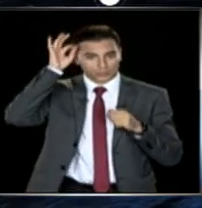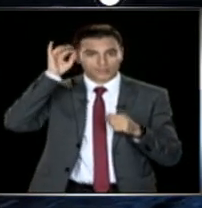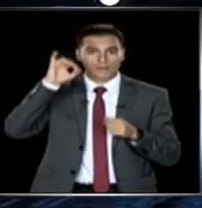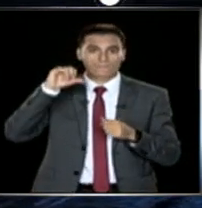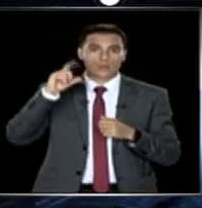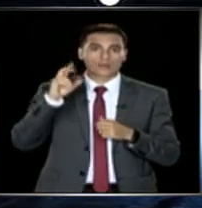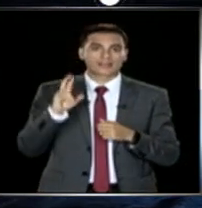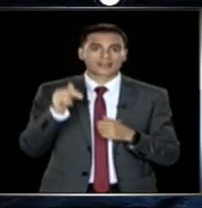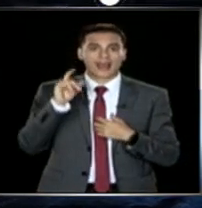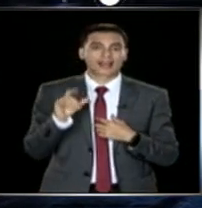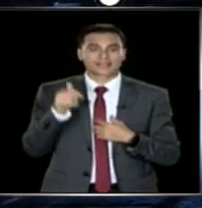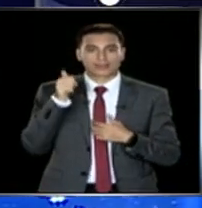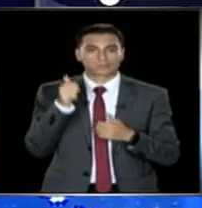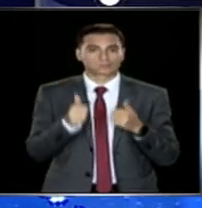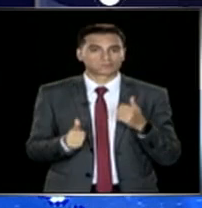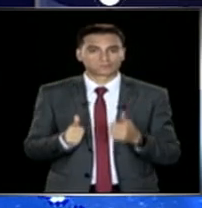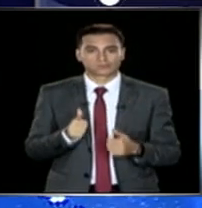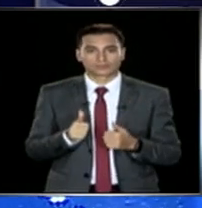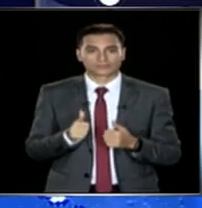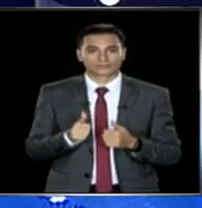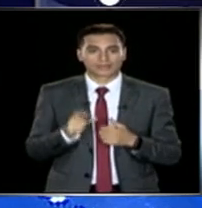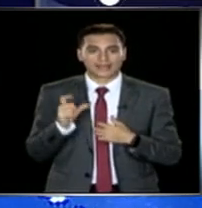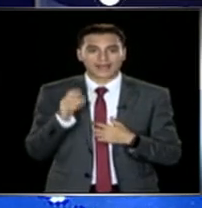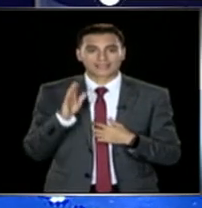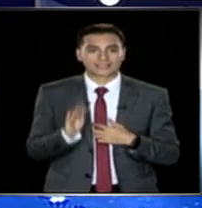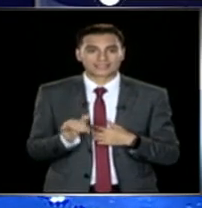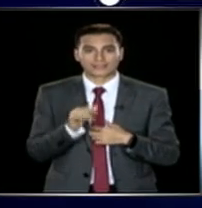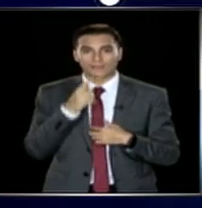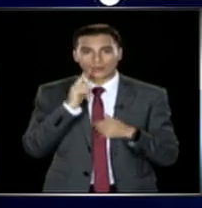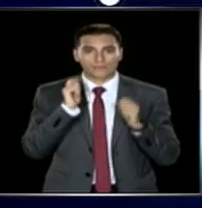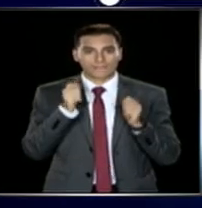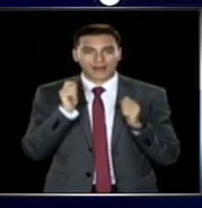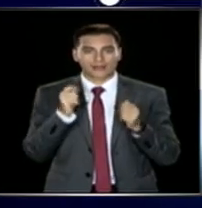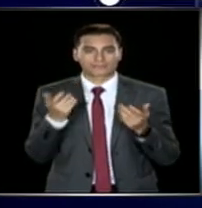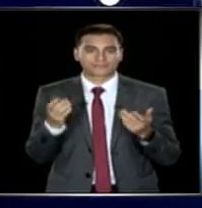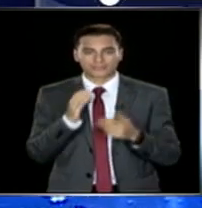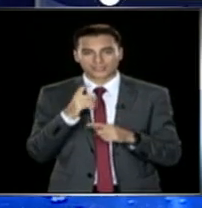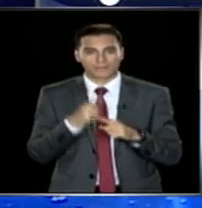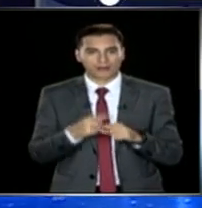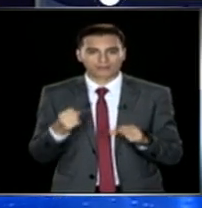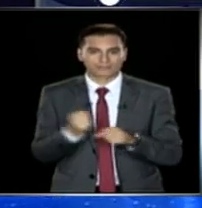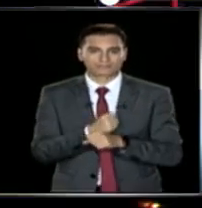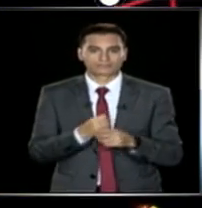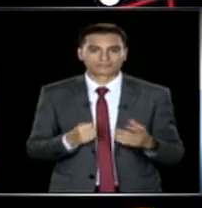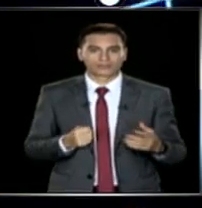موريتانيا. نانسي. بسم الله الرحمن الرحيم. المغرب. إجابة خاطئة.